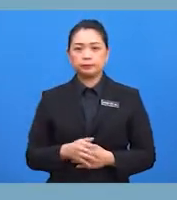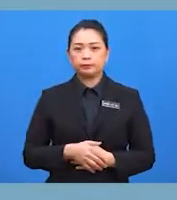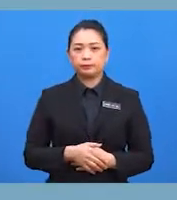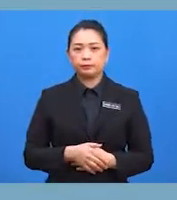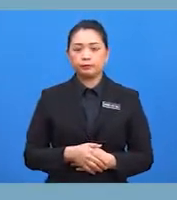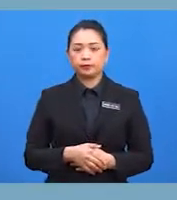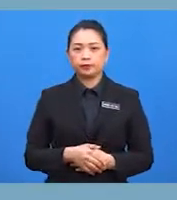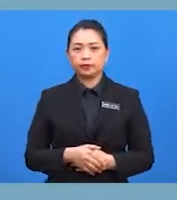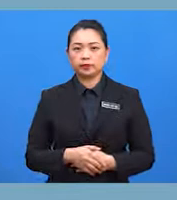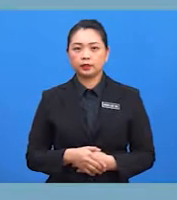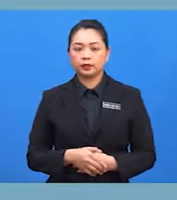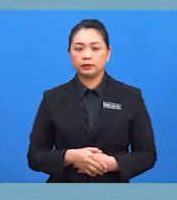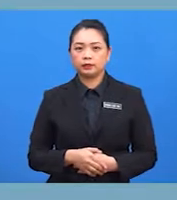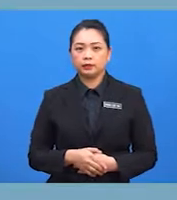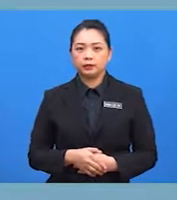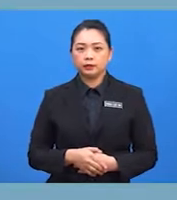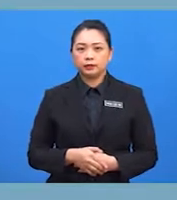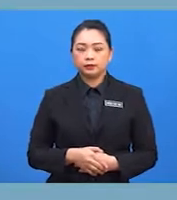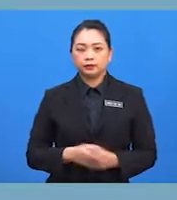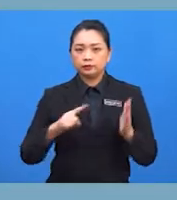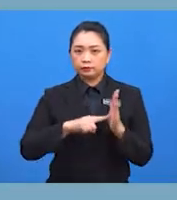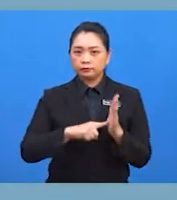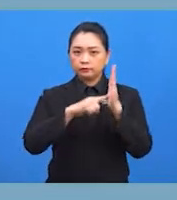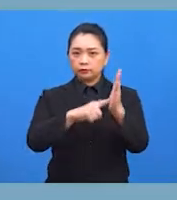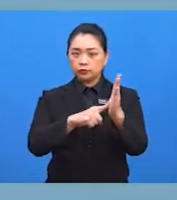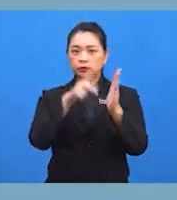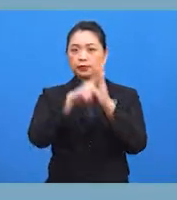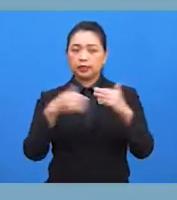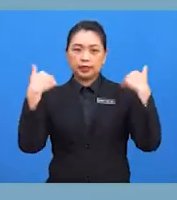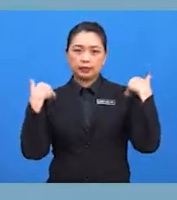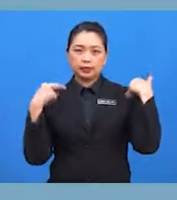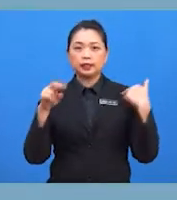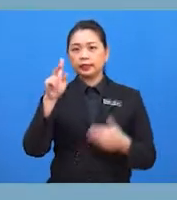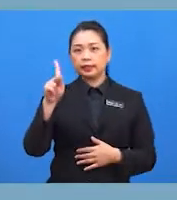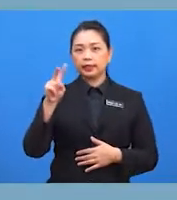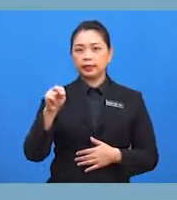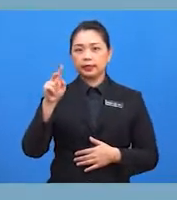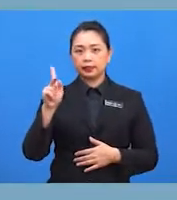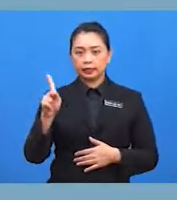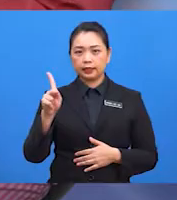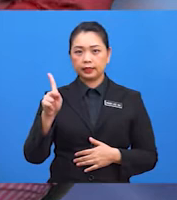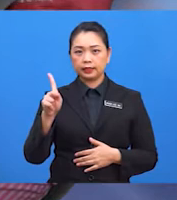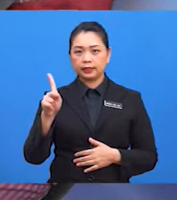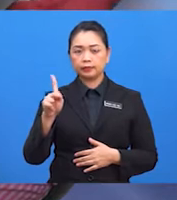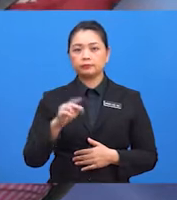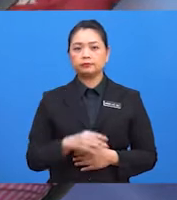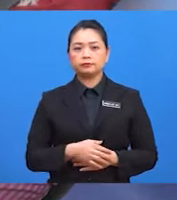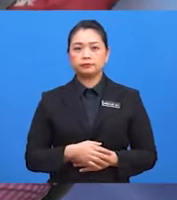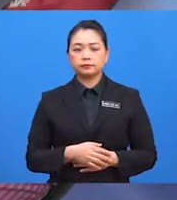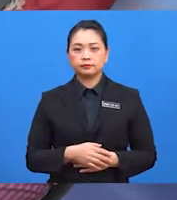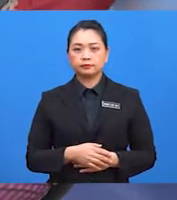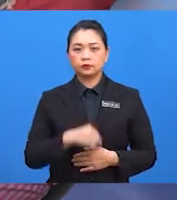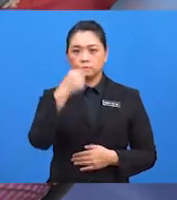Berikut adalah rajah kitaran perniagaan yang menunjukkan keadaan KNK potensi dan KNK sebenar. Untuk